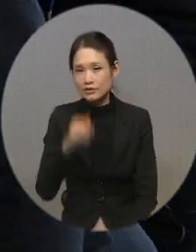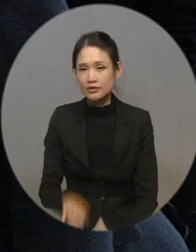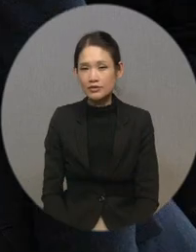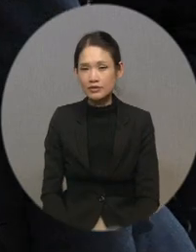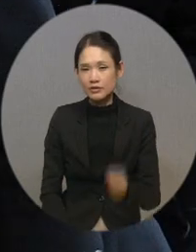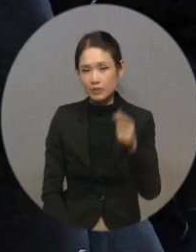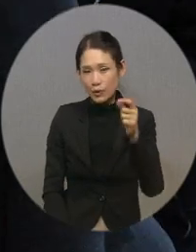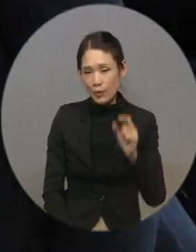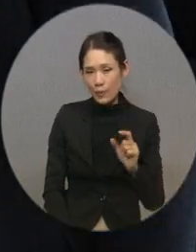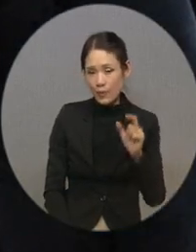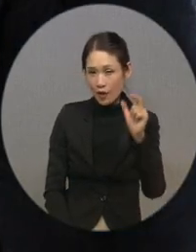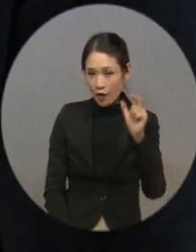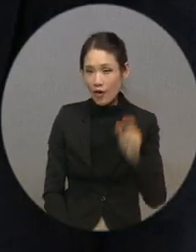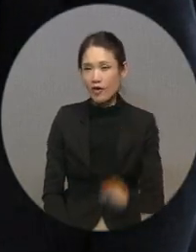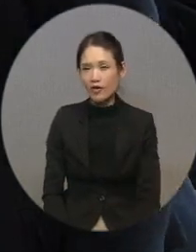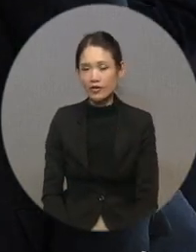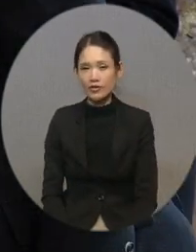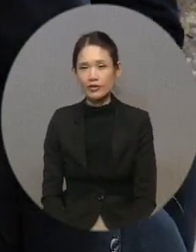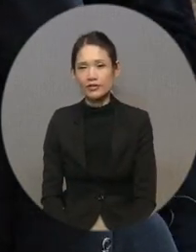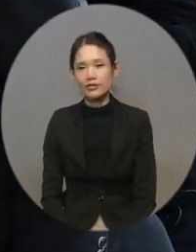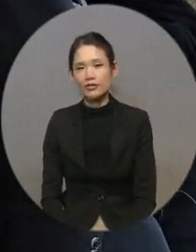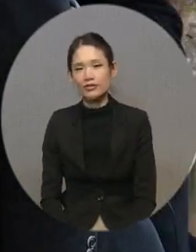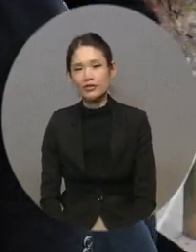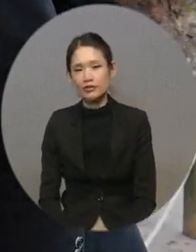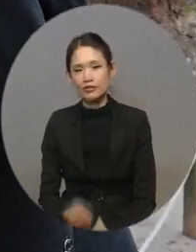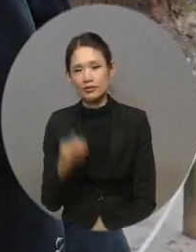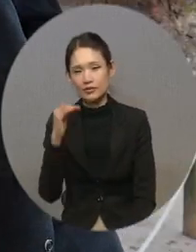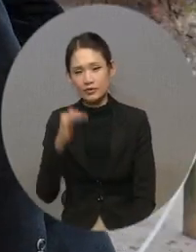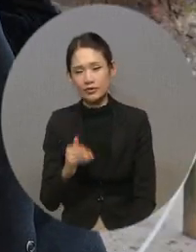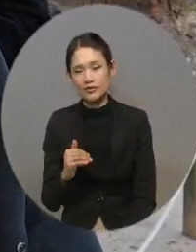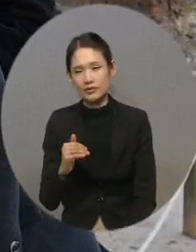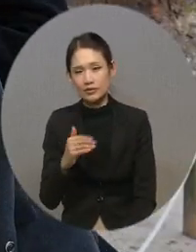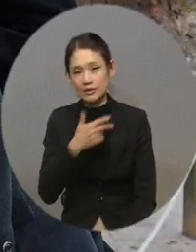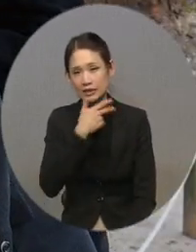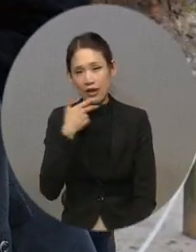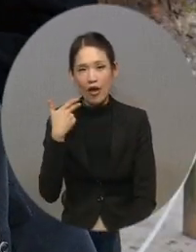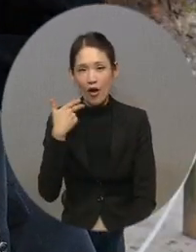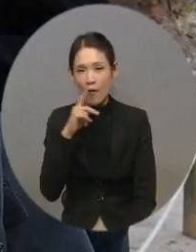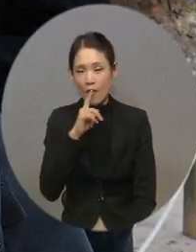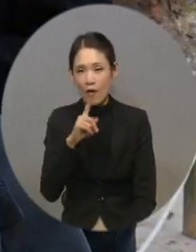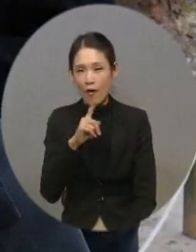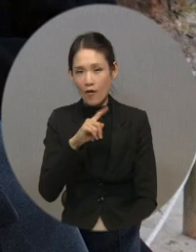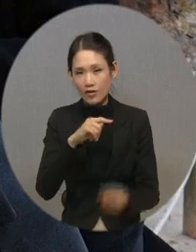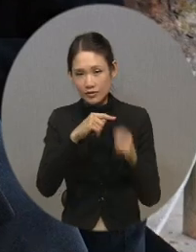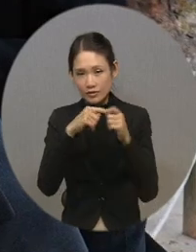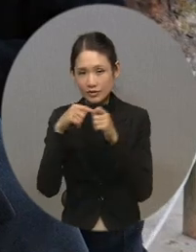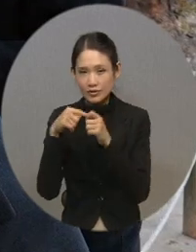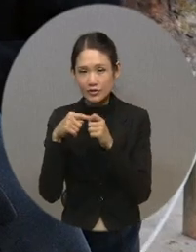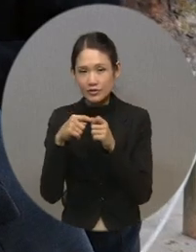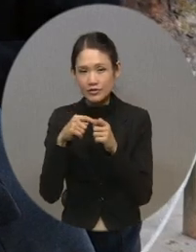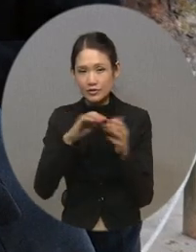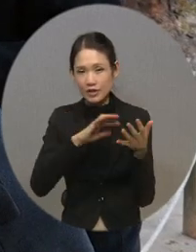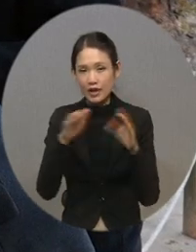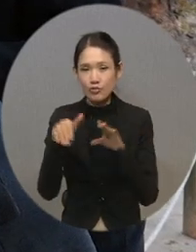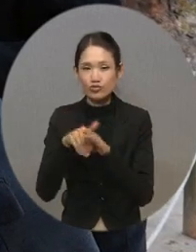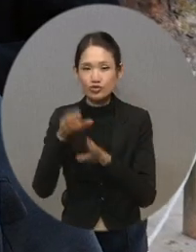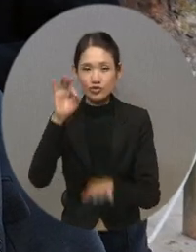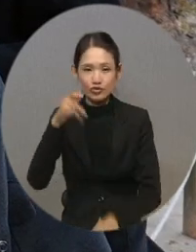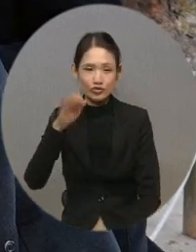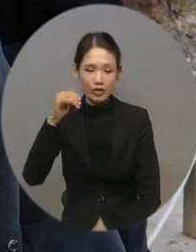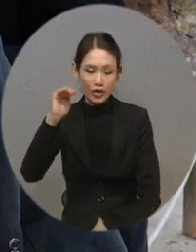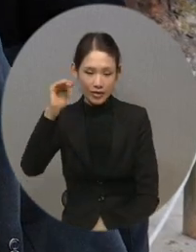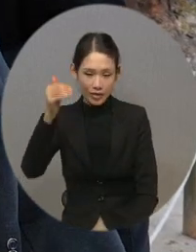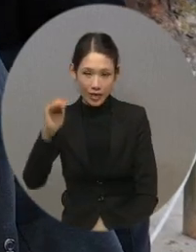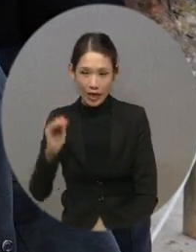조금 더 저쪽으로 오시겠어요? 네. 예, 좀 낮춰서 보시면 아, 영어로 이렇게 창덕궁이 아, 세계문화유산이라는 네. 내용이 쭉